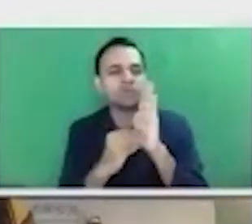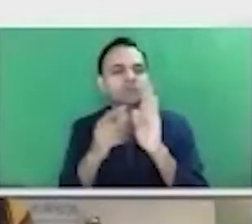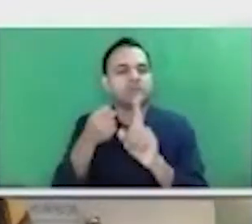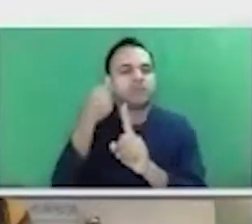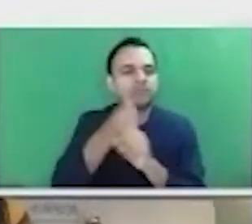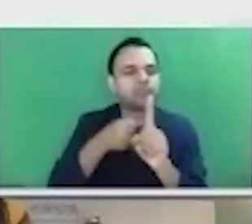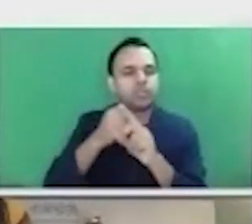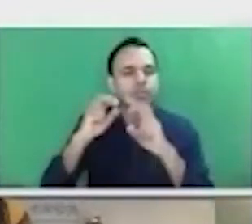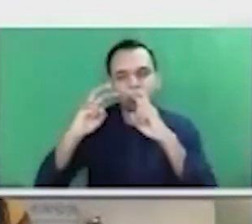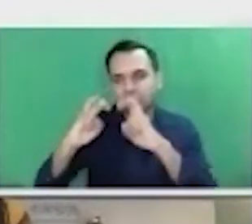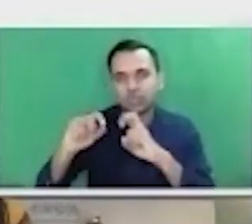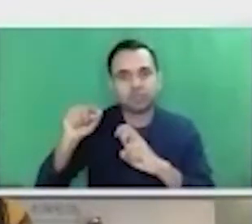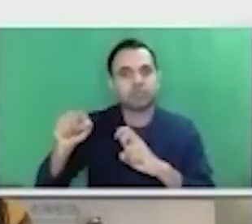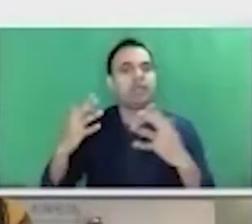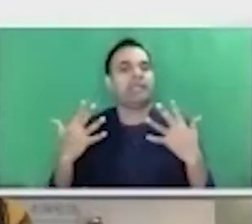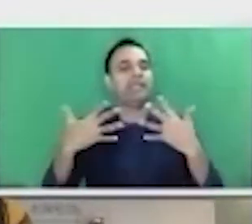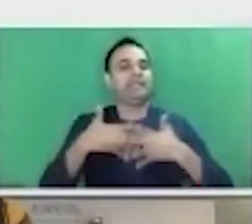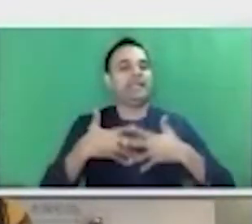التساوي بين الجنسين،